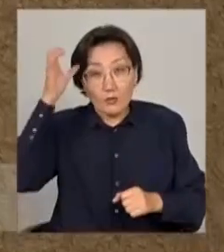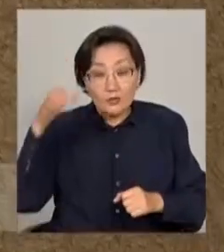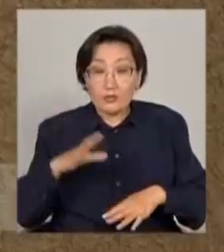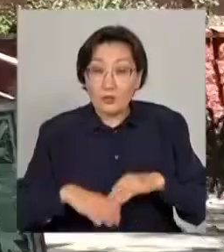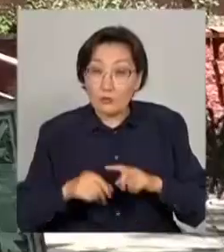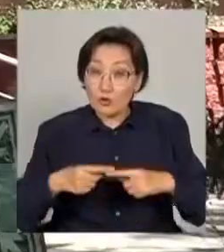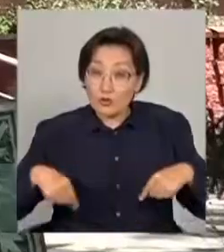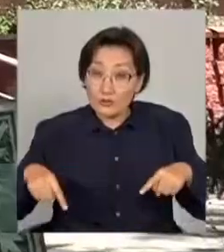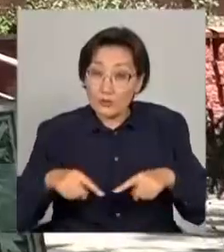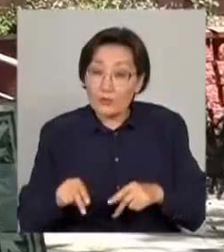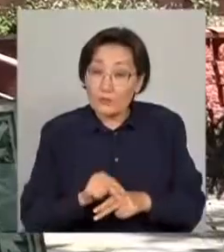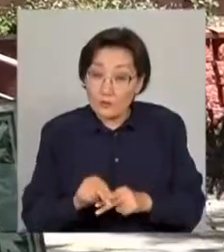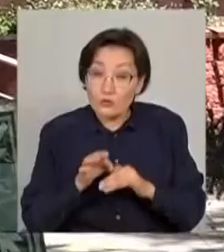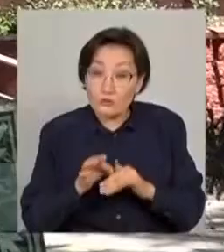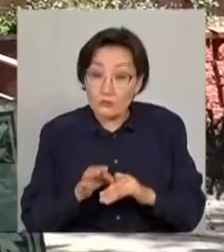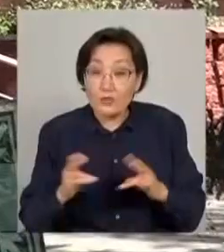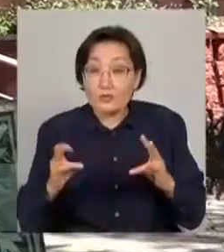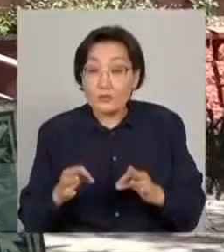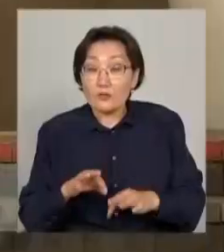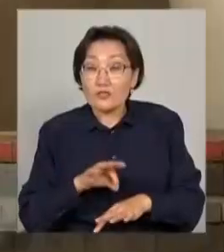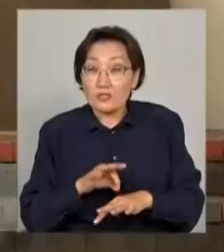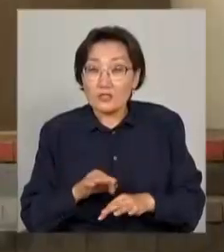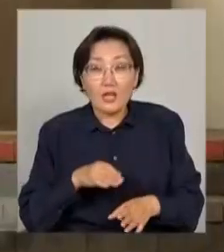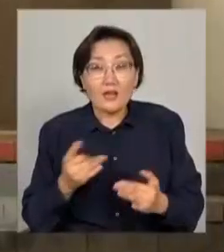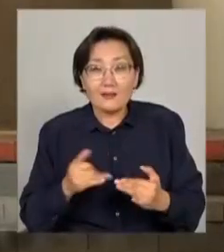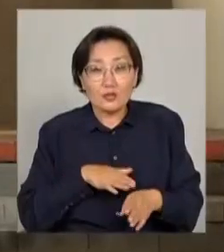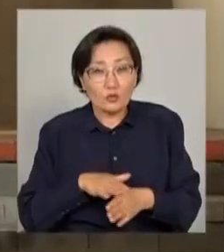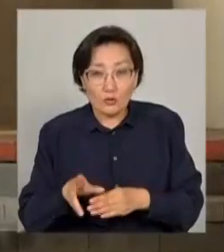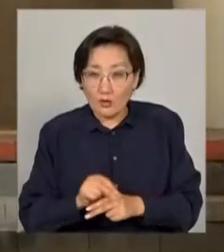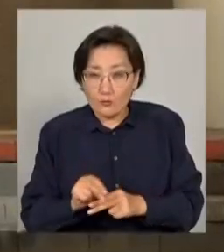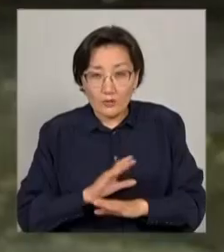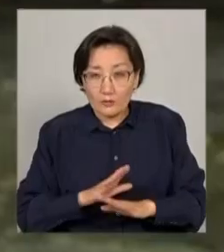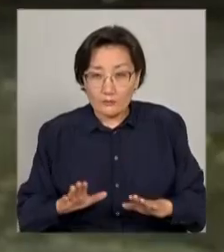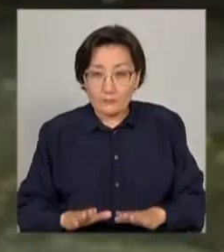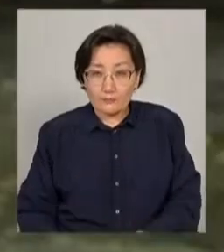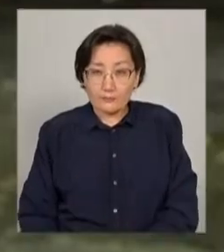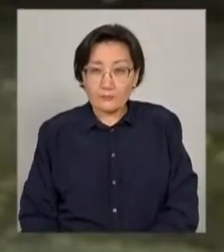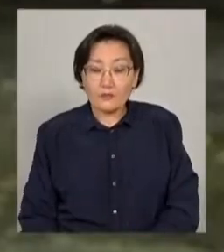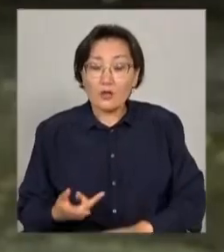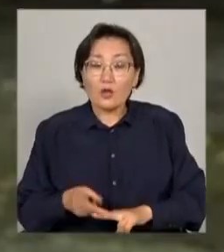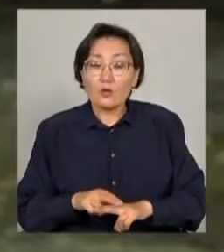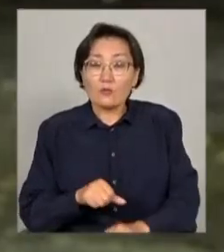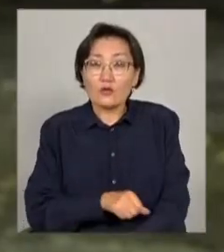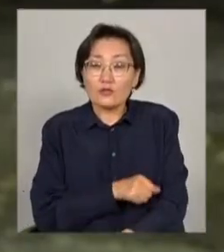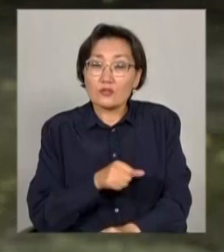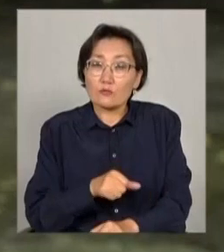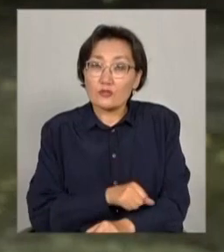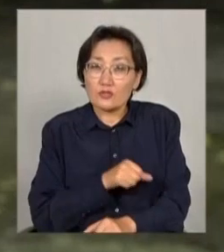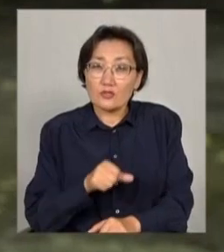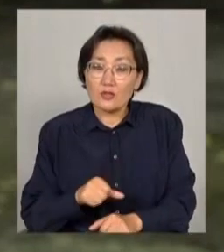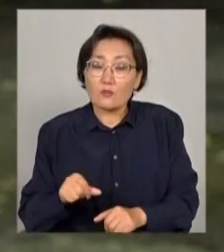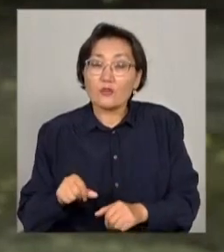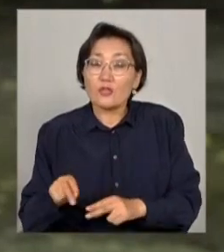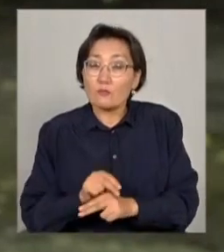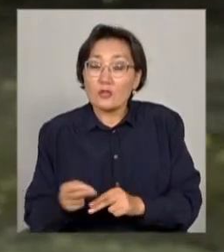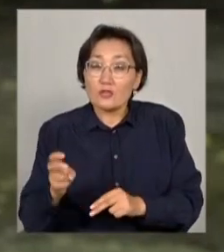практикалық орталығында ем-дом алып жатыр, алайда дертінен әлі толық айыға қоймаған. Осының арқасында әйтеуір осы жаққа келіп емделеміз,